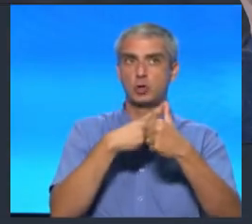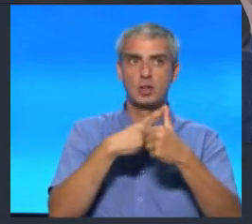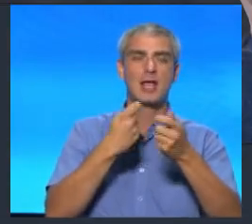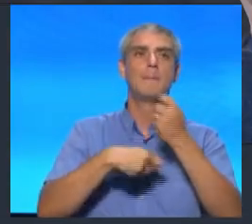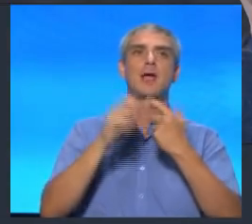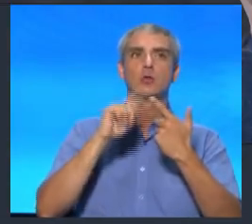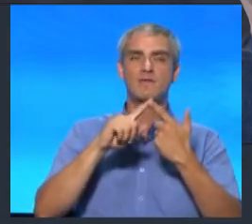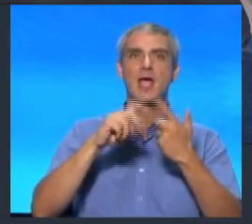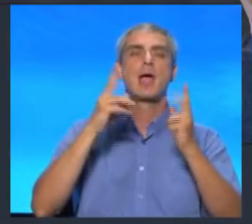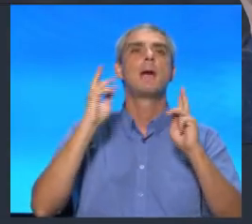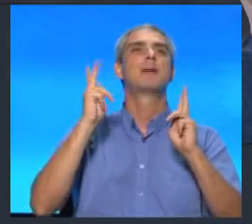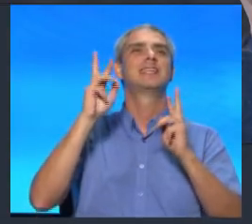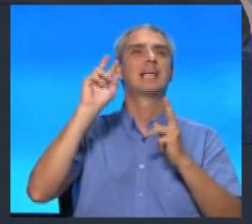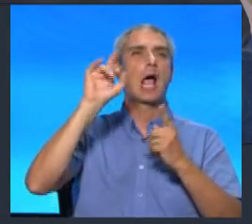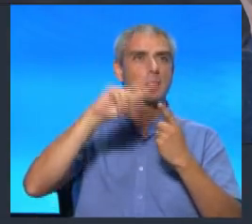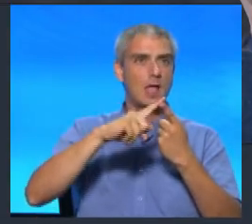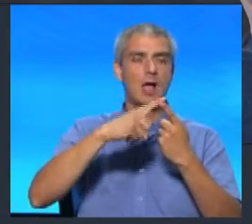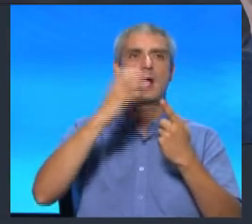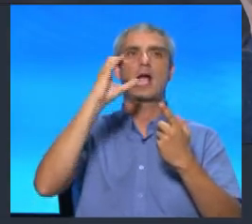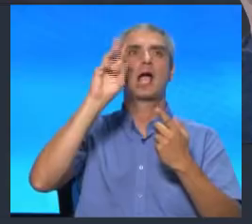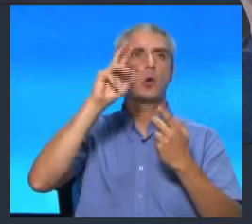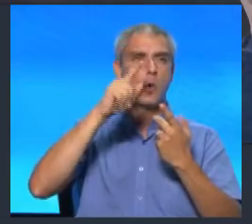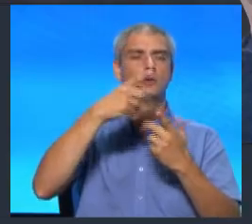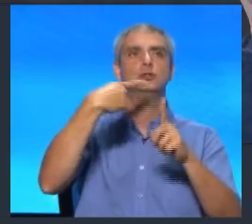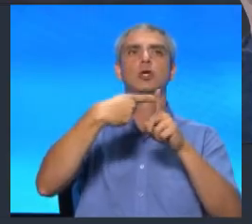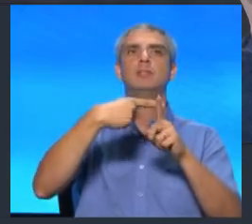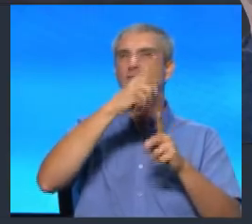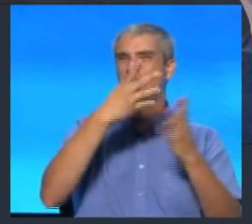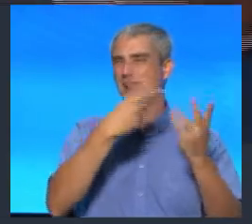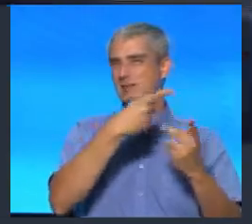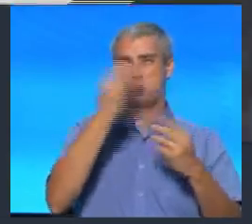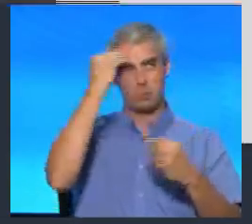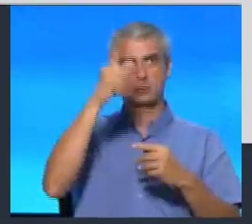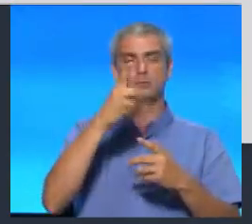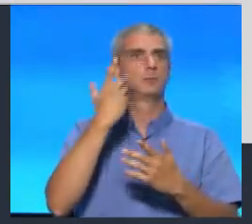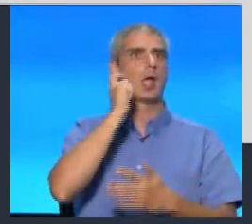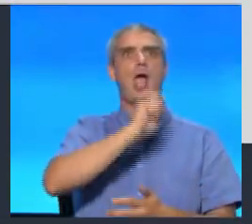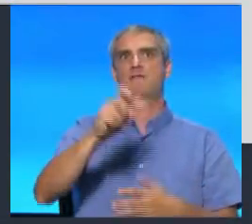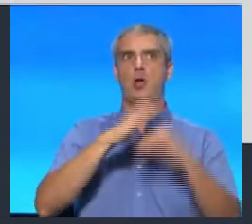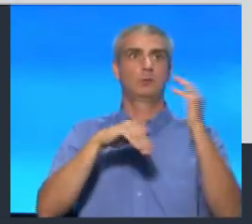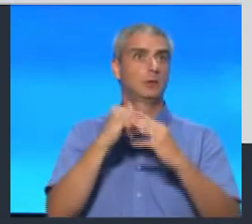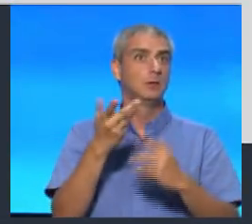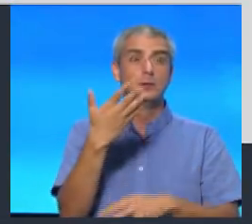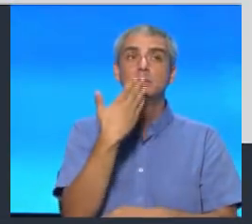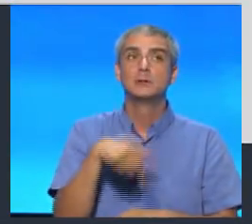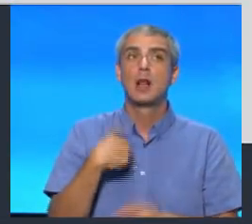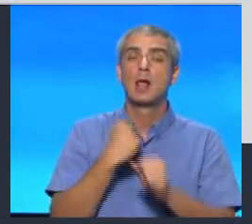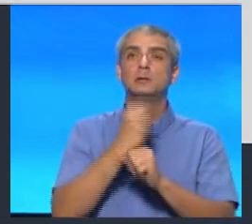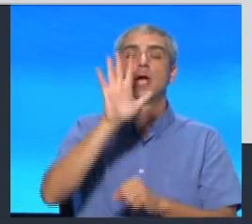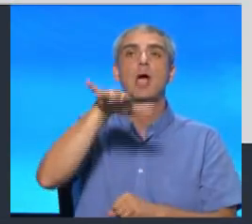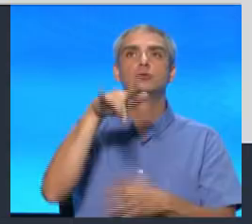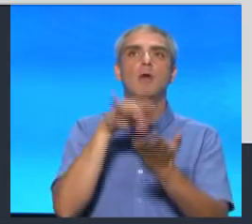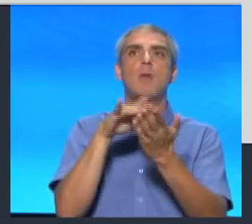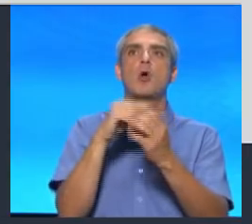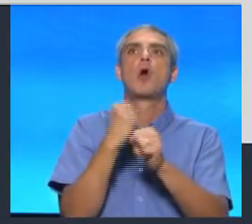פרדס חנה, קרקור, צומת שילת ועוד, היא הורשעה בעבירות. ניתן לי במדינת ישראל 5,000 מקומות